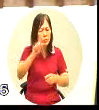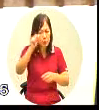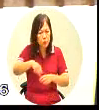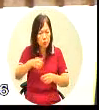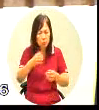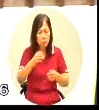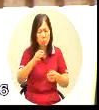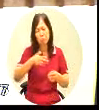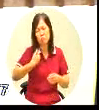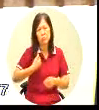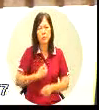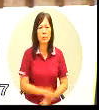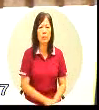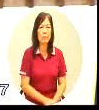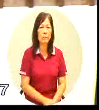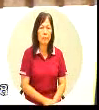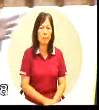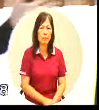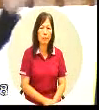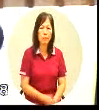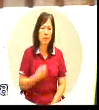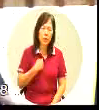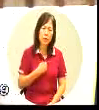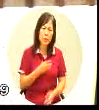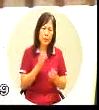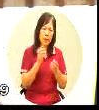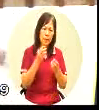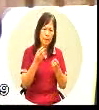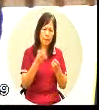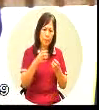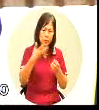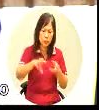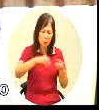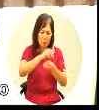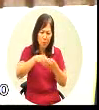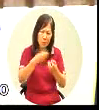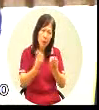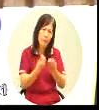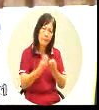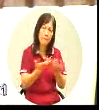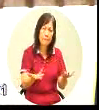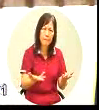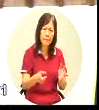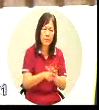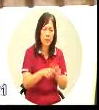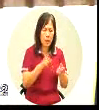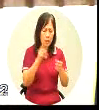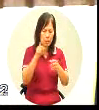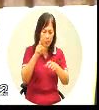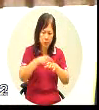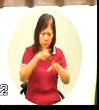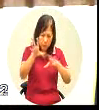道，我们如何来有效调度这些用水，因为从资料来看，